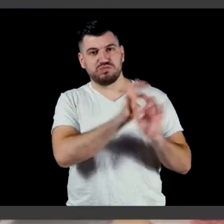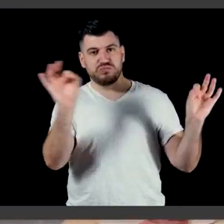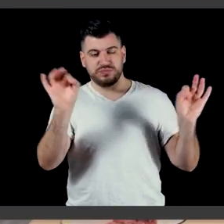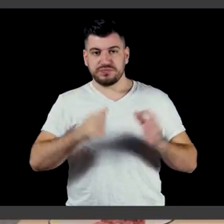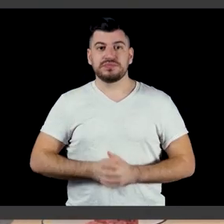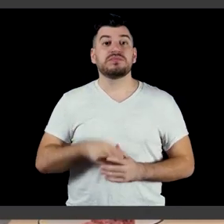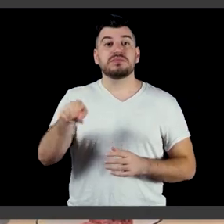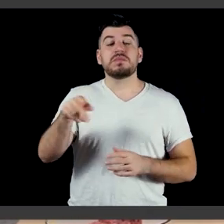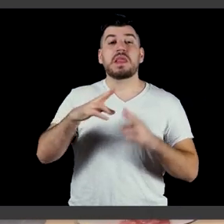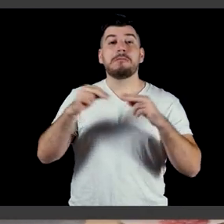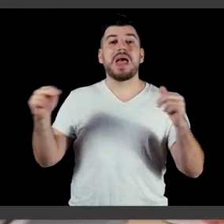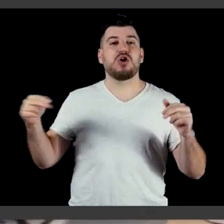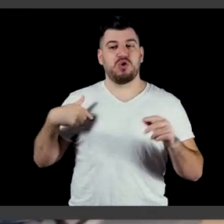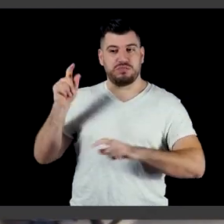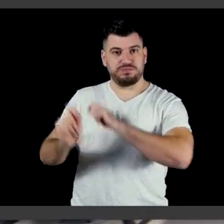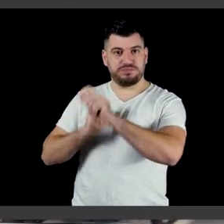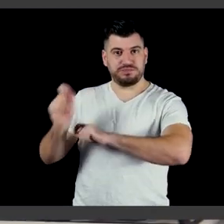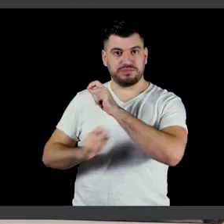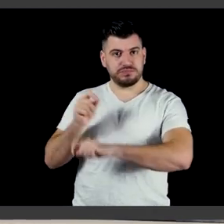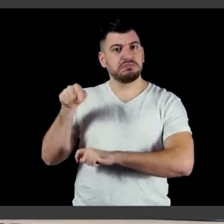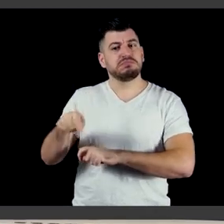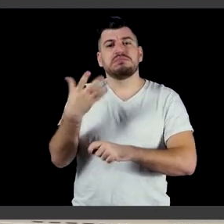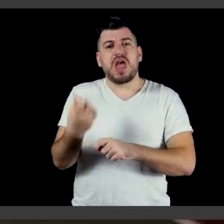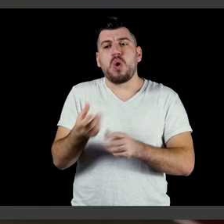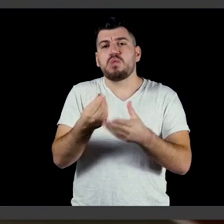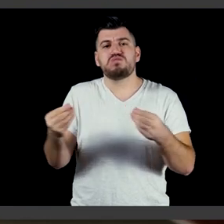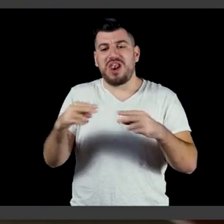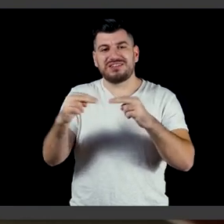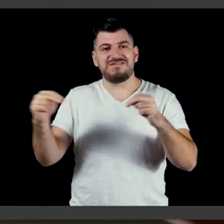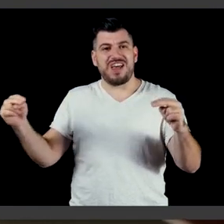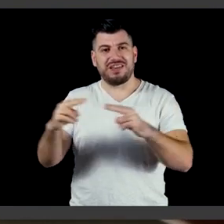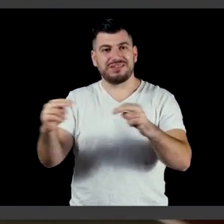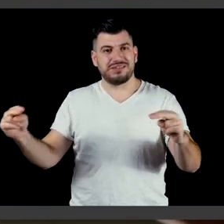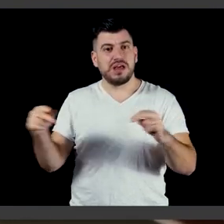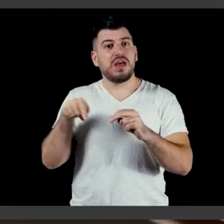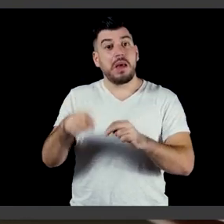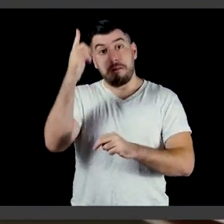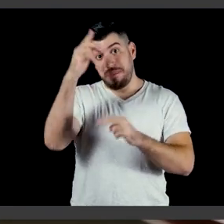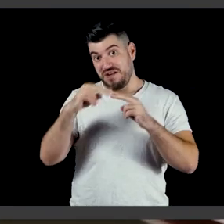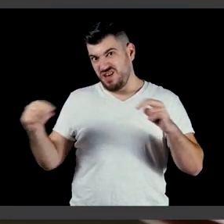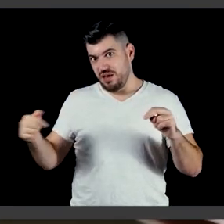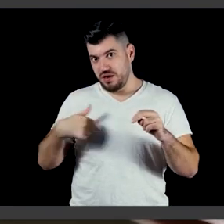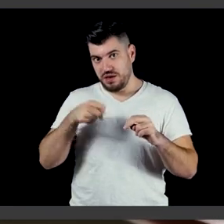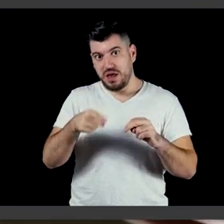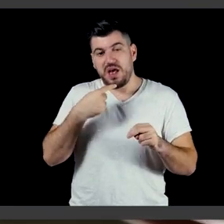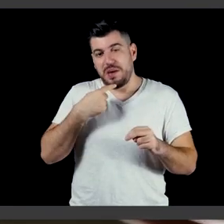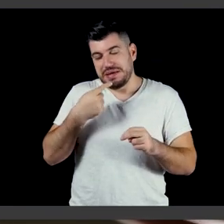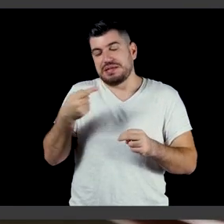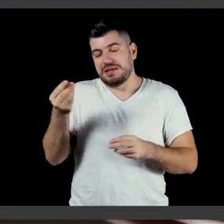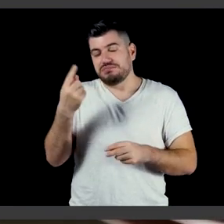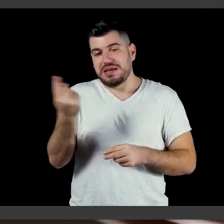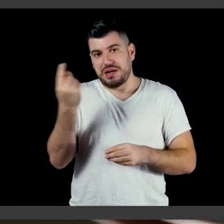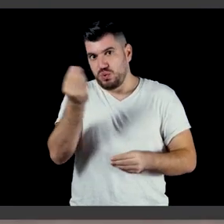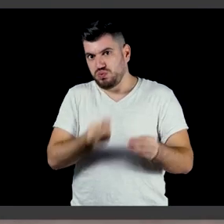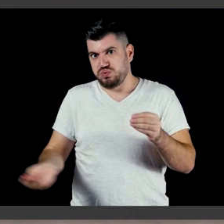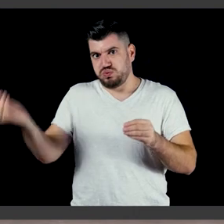να ετοιμάσουμε το μπέικον μας. Έχω ωραίες φέτες μπέικον. Πάμε με 1 φέτα μπέικον, γιατί συνήθως το παρακάνουμε με το μπέικον. Βάζουμε πιο πολύ μπέικον από όλα